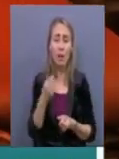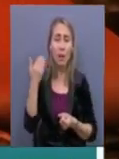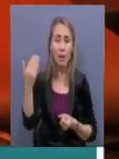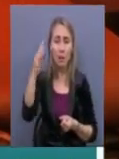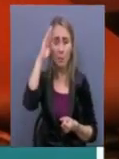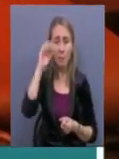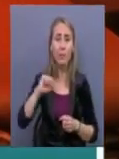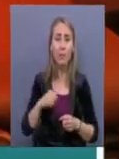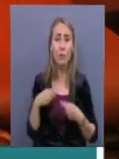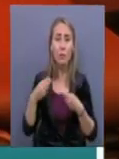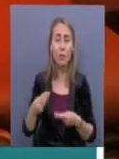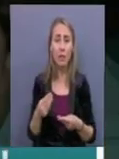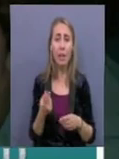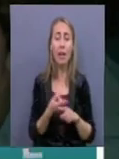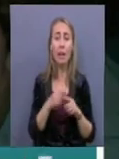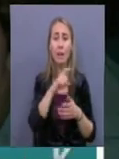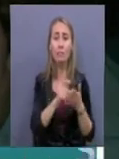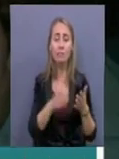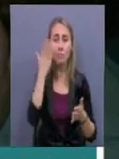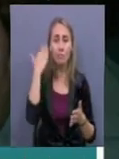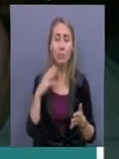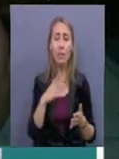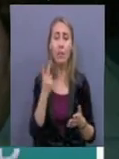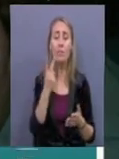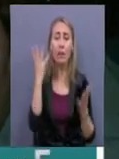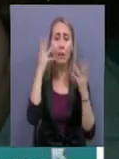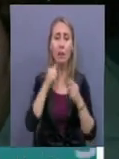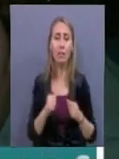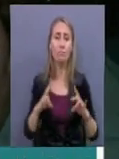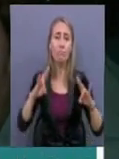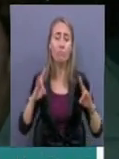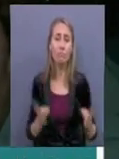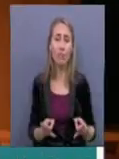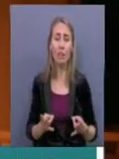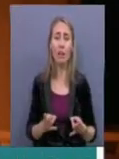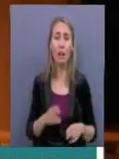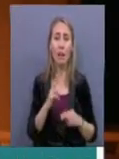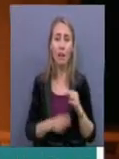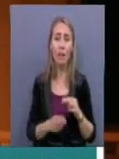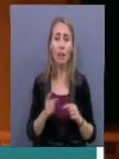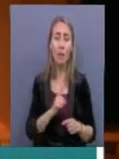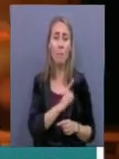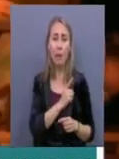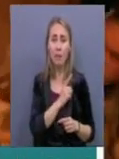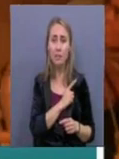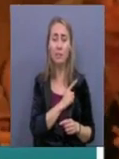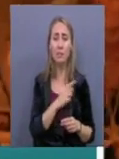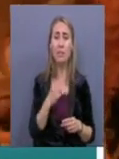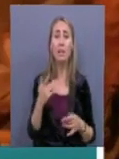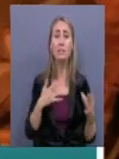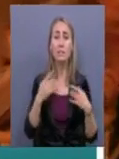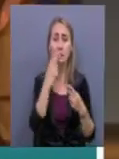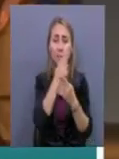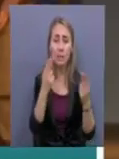келген қонақтардың қошеметі бұған дәлел. Оқиға желісі байлығы көзін қарауытқан Қарабайдың монологынан бастау алып, Қозы мен Баянның